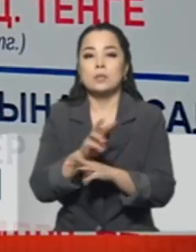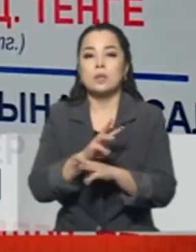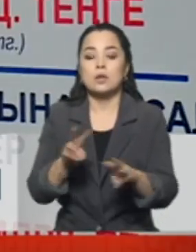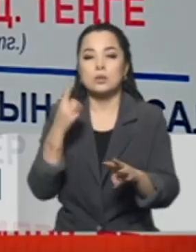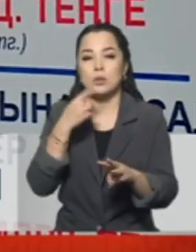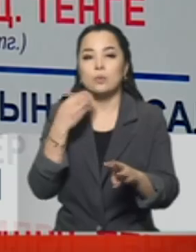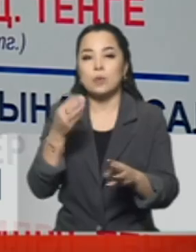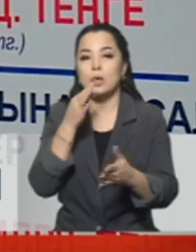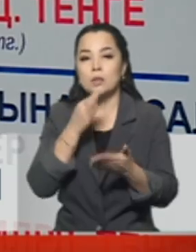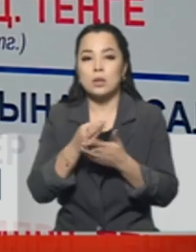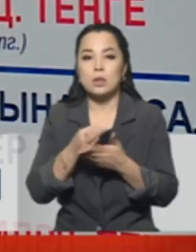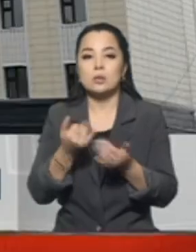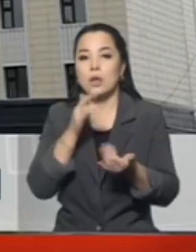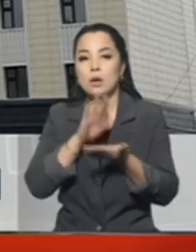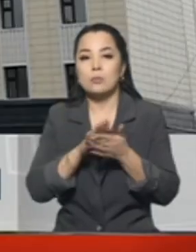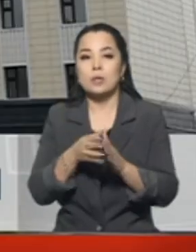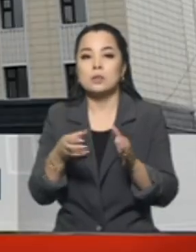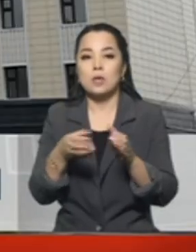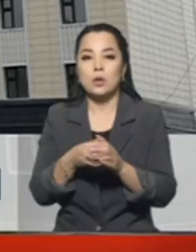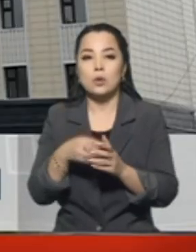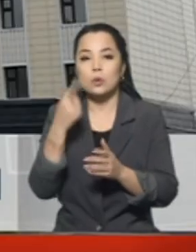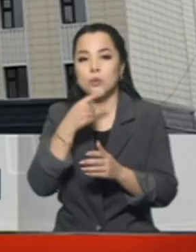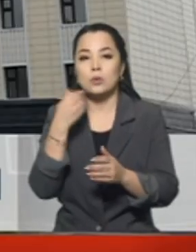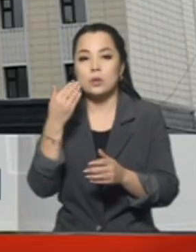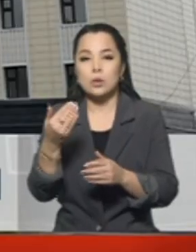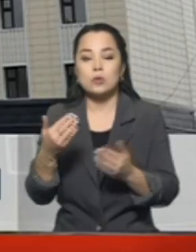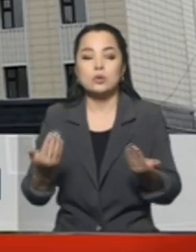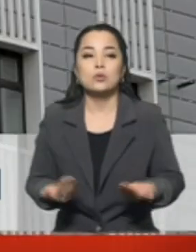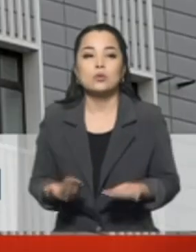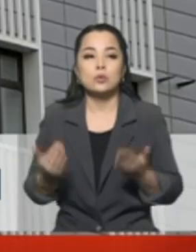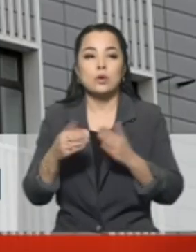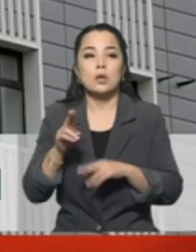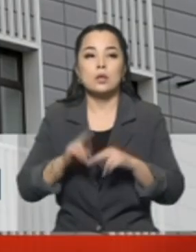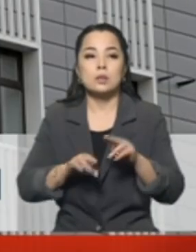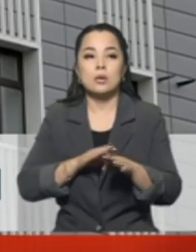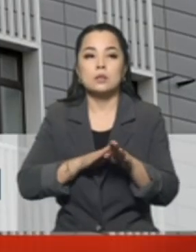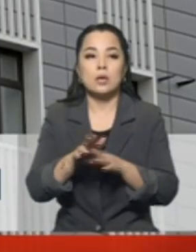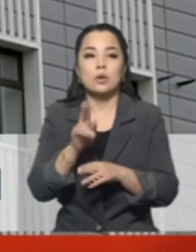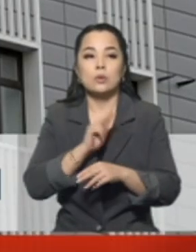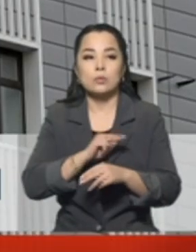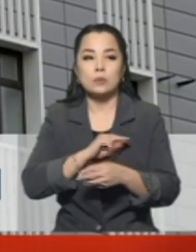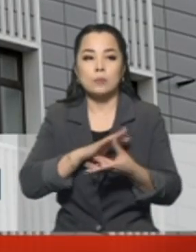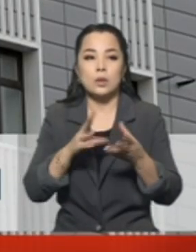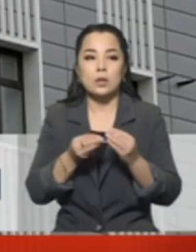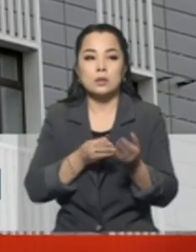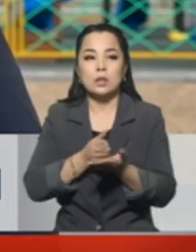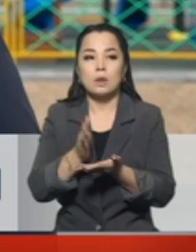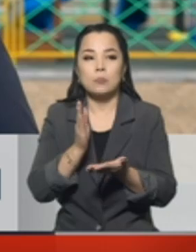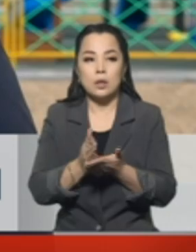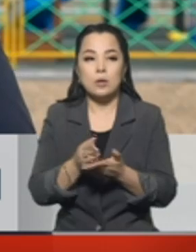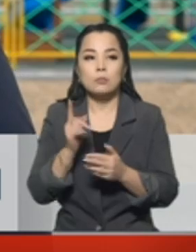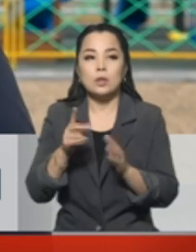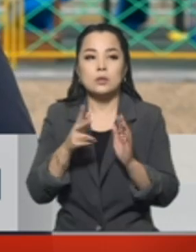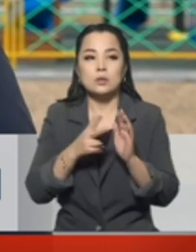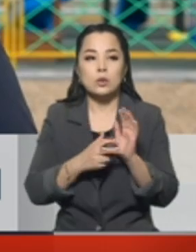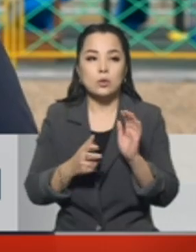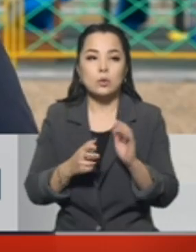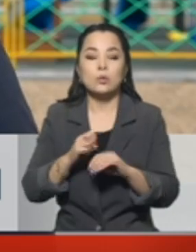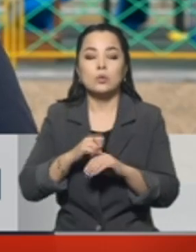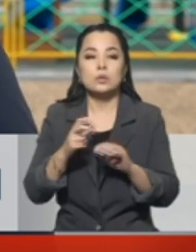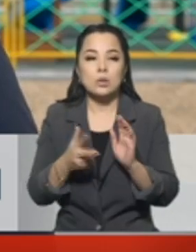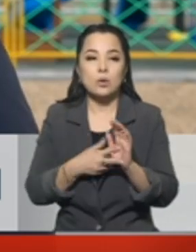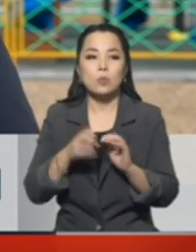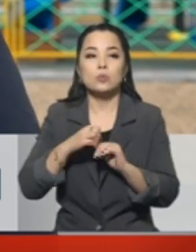жағалауынан бой көтерген заманауи үлгідегі тұрғын үй кешенін аралап, құрылыс жұмыстарын бағамдады. Біз биыл 1819 пәтерді